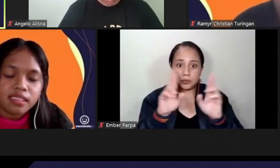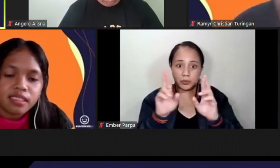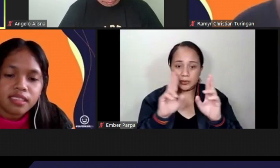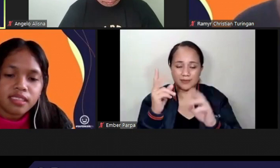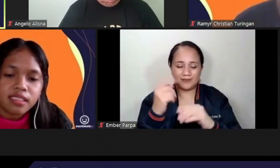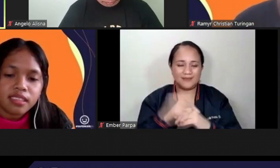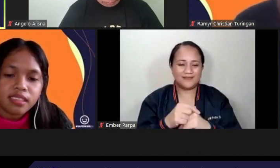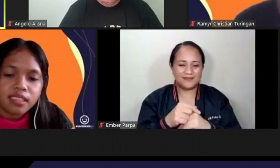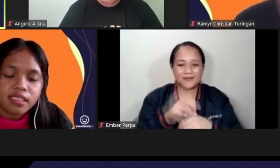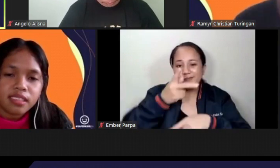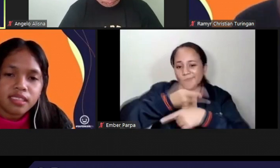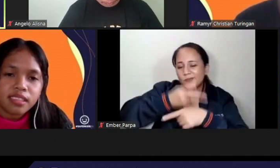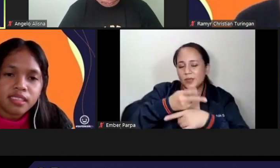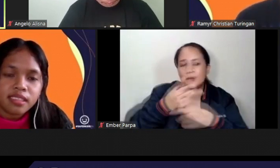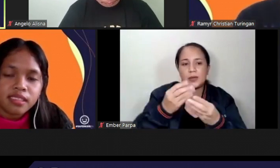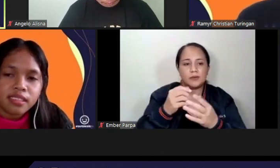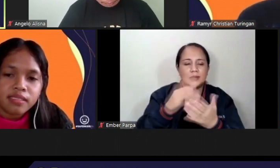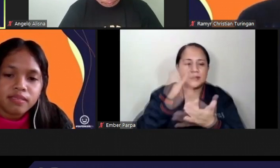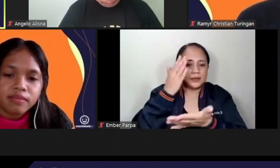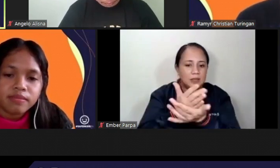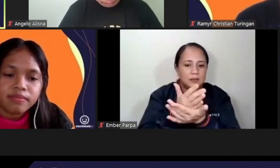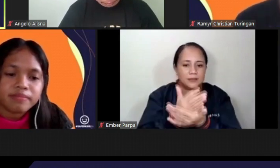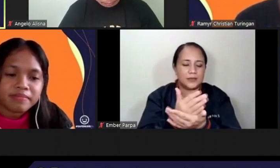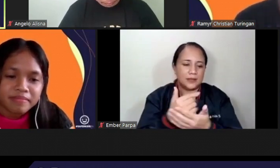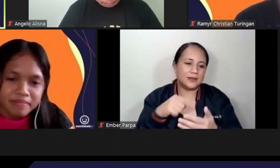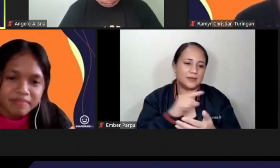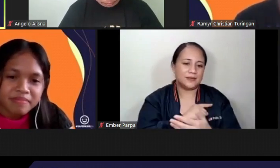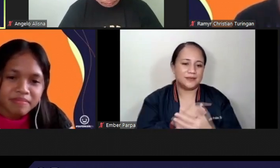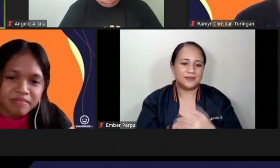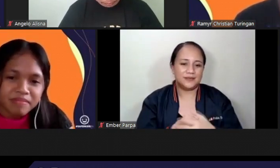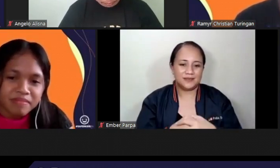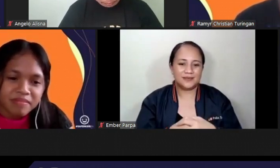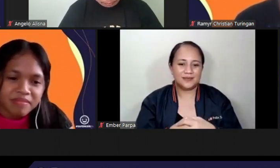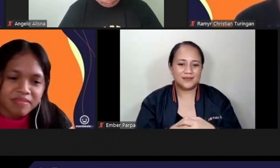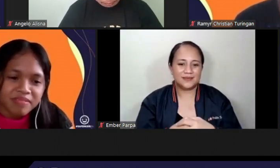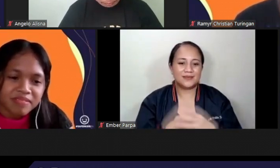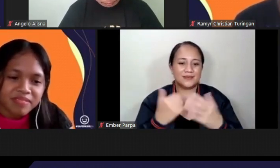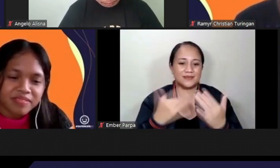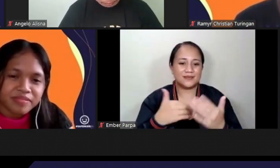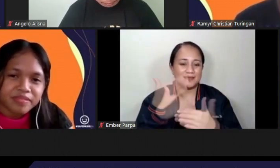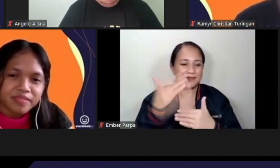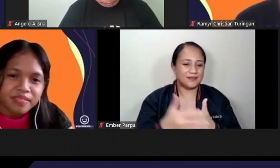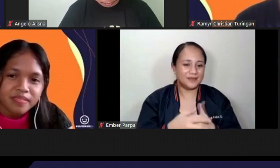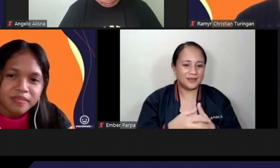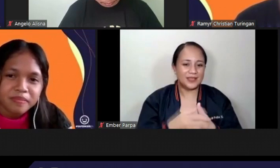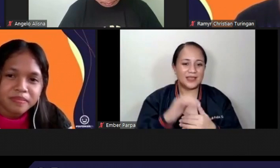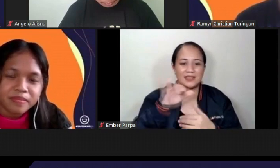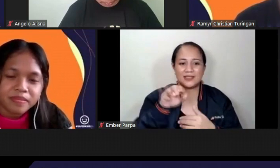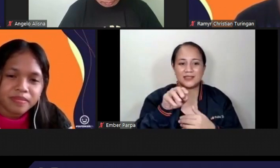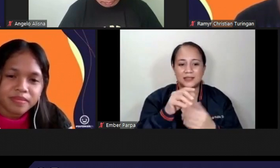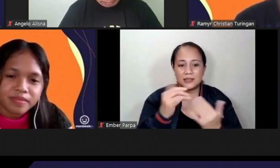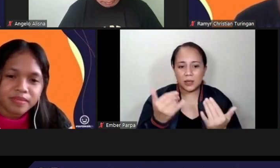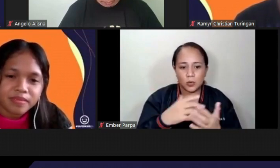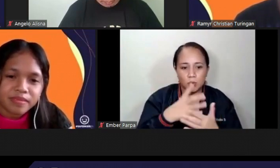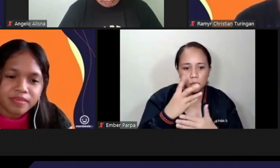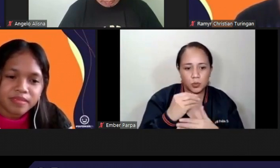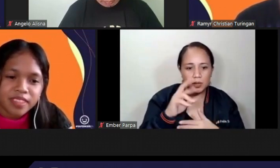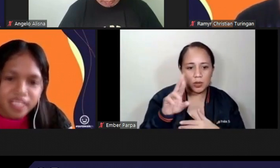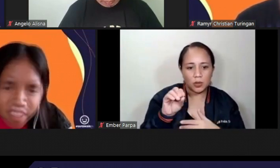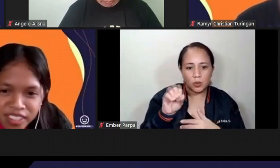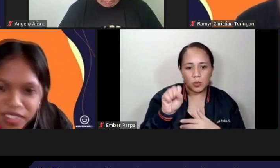po upang masugpo natin ito. Thank you so much, James. Now,